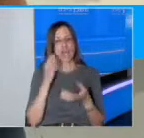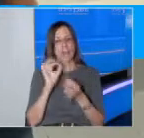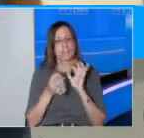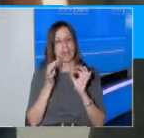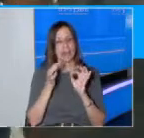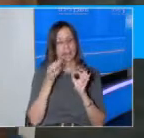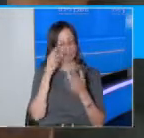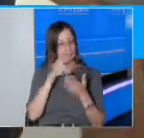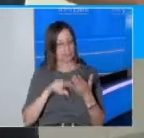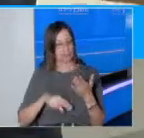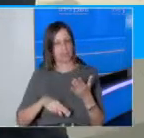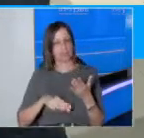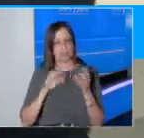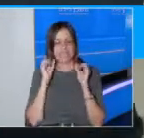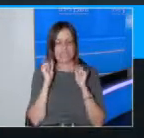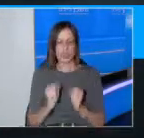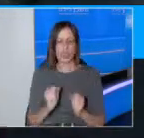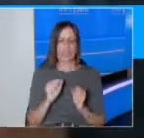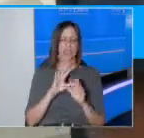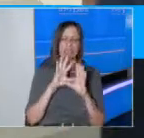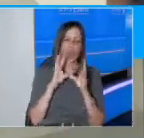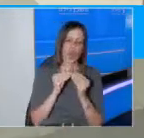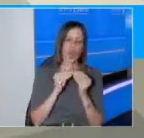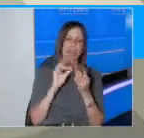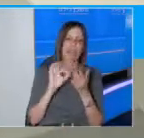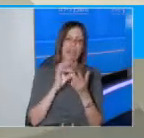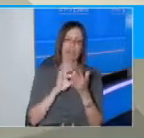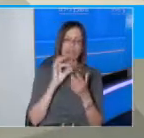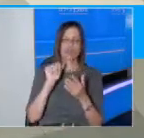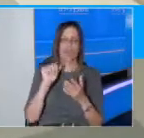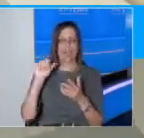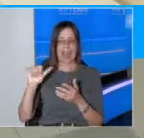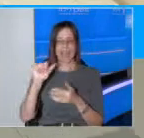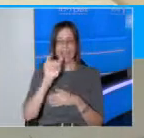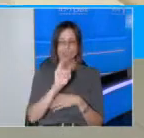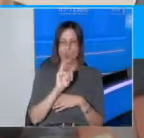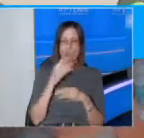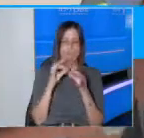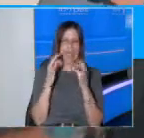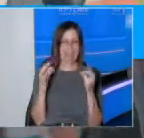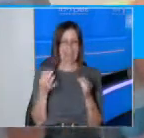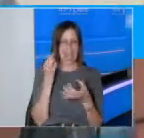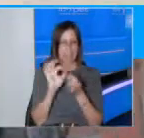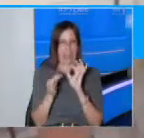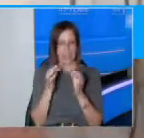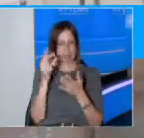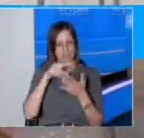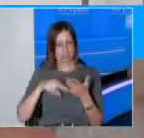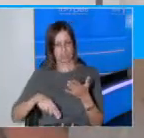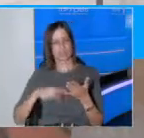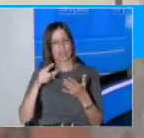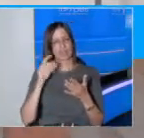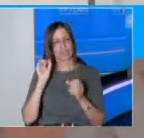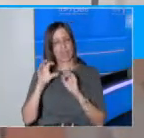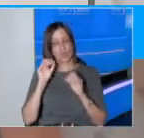בצורה יסודית על כל התכתובות של אילן ישועה. בעצם בהתחלה הפרקליטות עברה על תכתובות